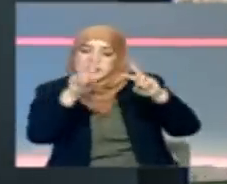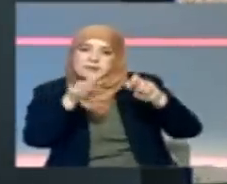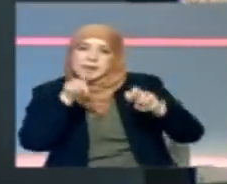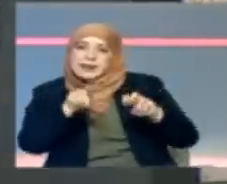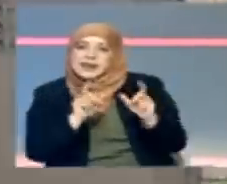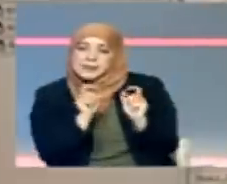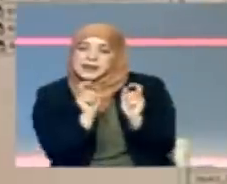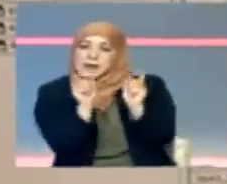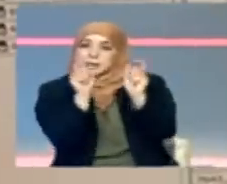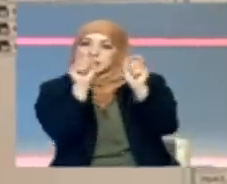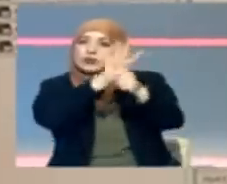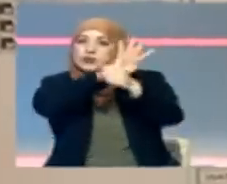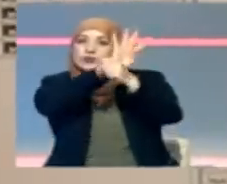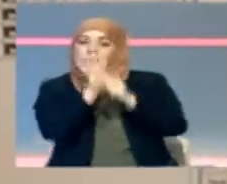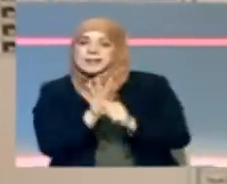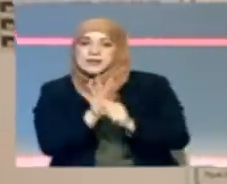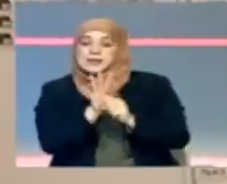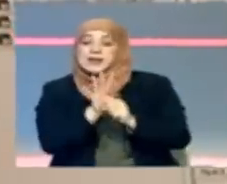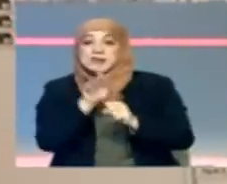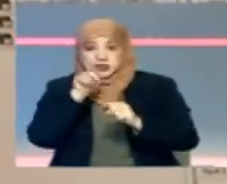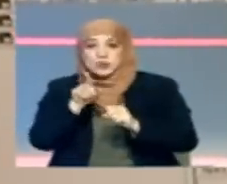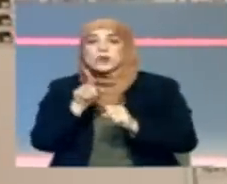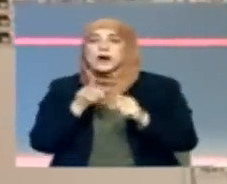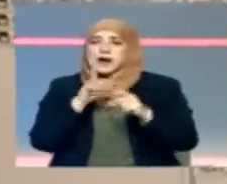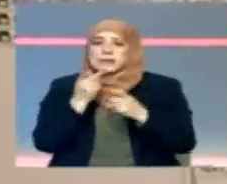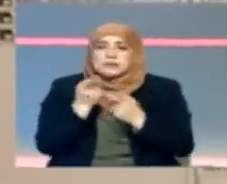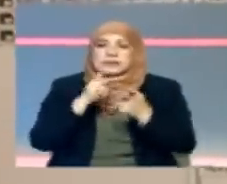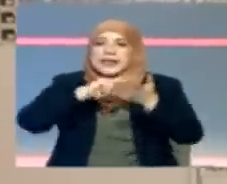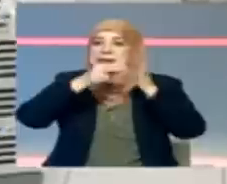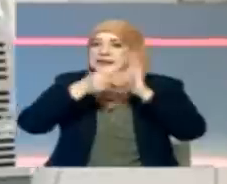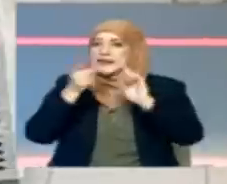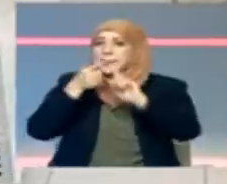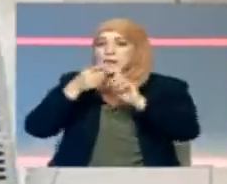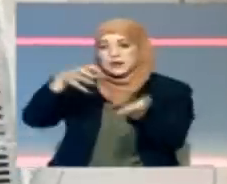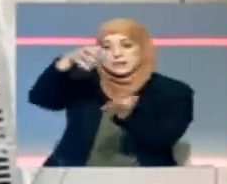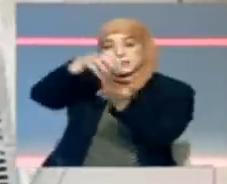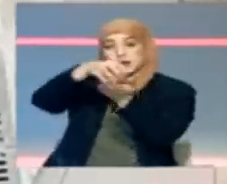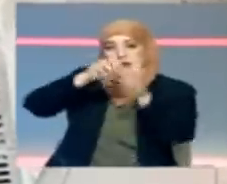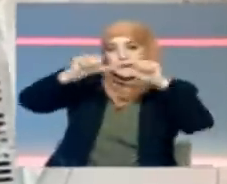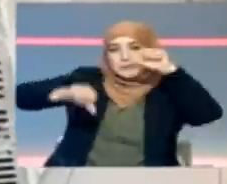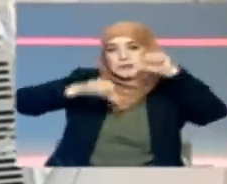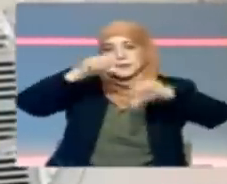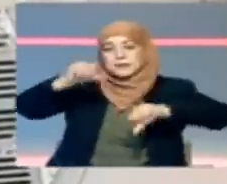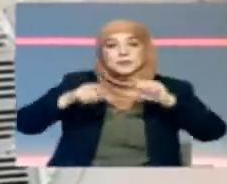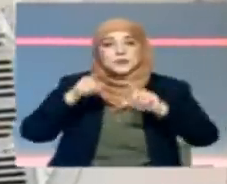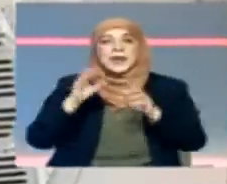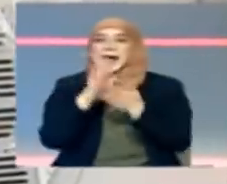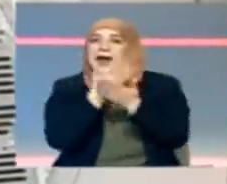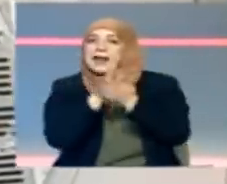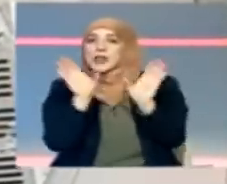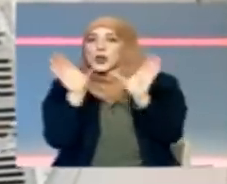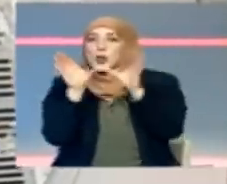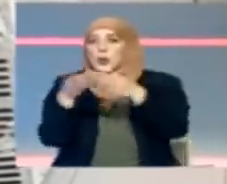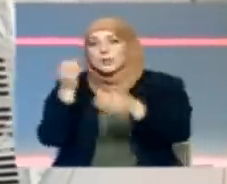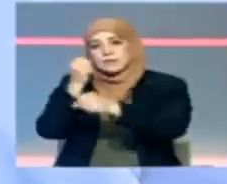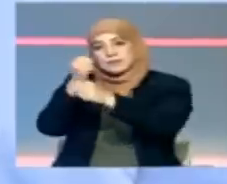التسلسل الجيني لكوفيد 19 اعتمد على تقنية المخبر الذاتية وبروتوكول من أعداد فريق